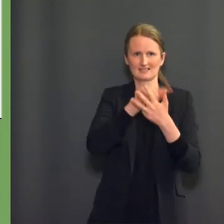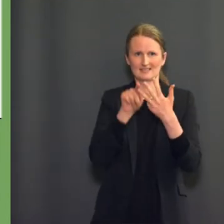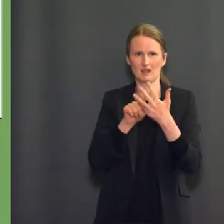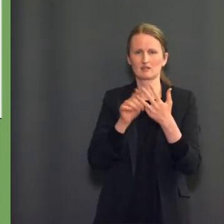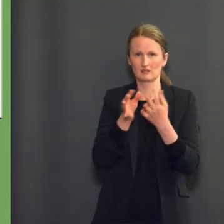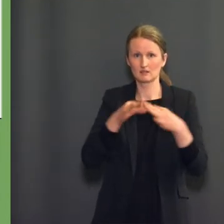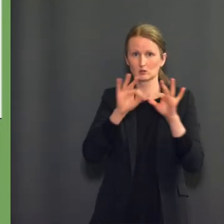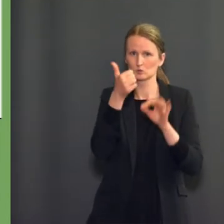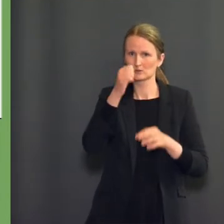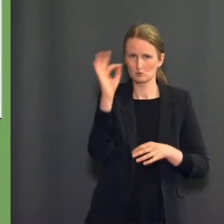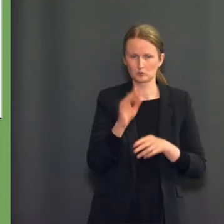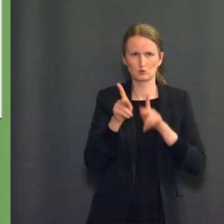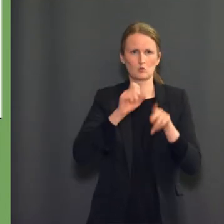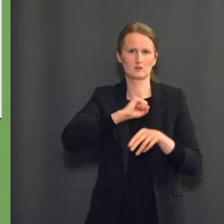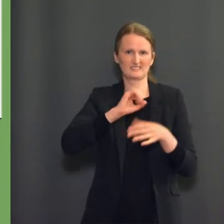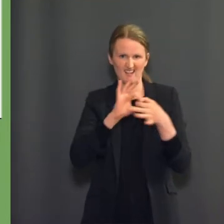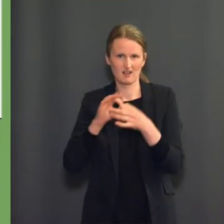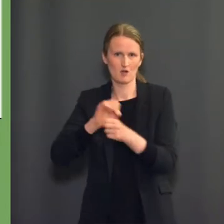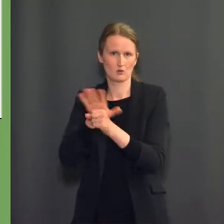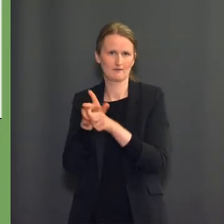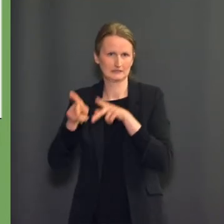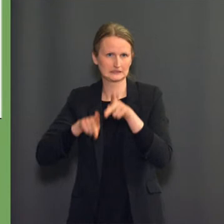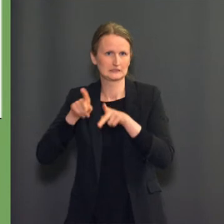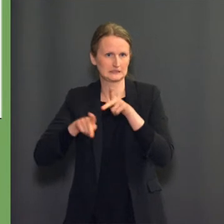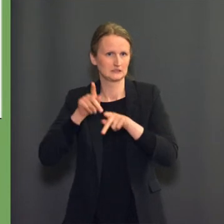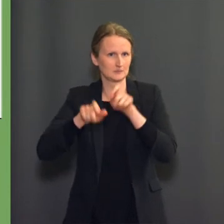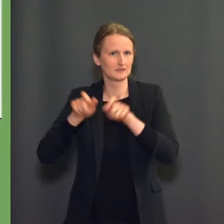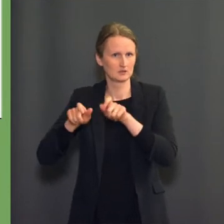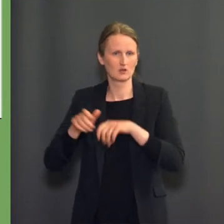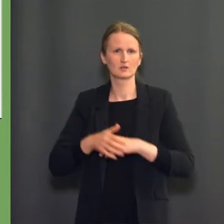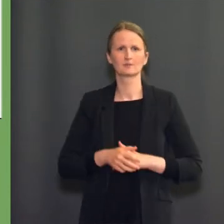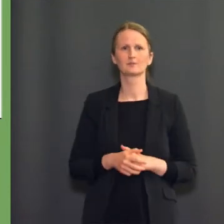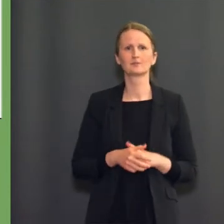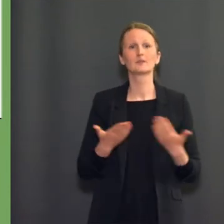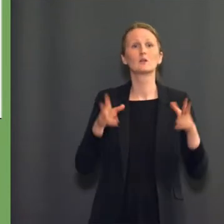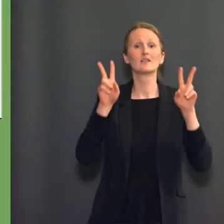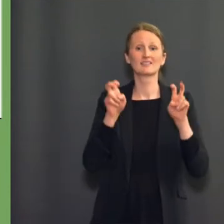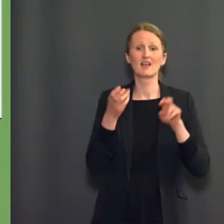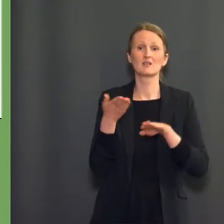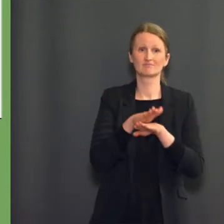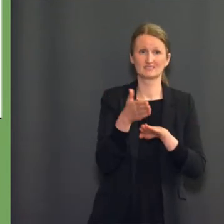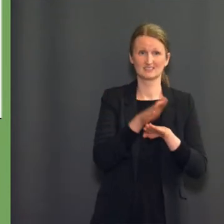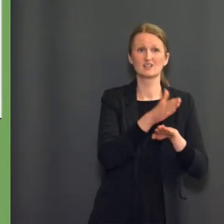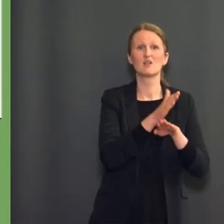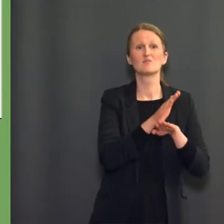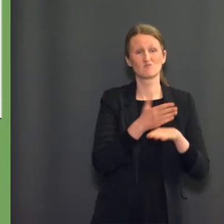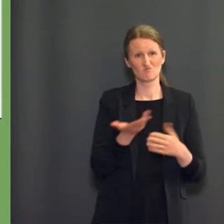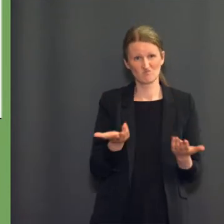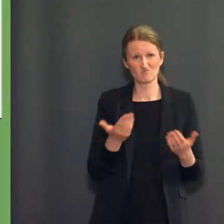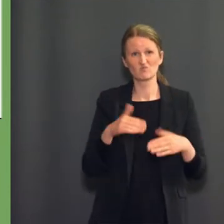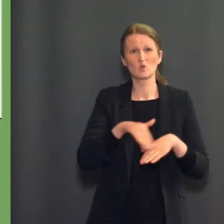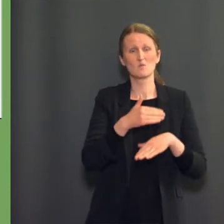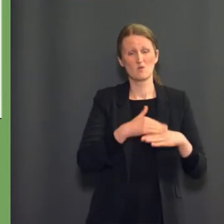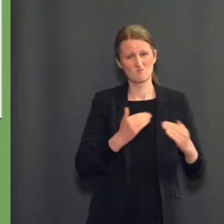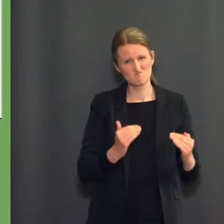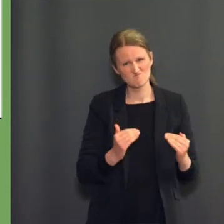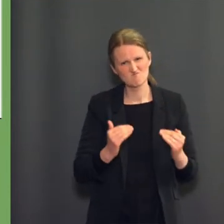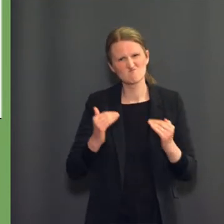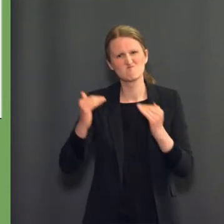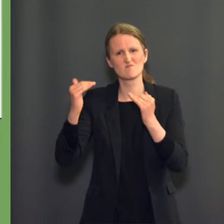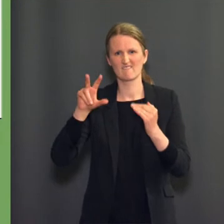Les décès repartent à la hausse avec plus 24% et c'est en ligne avec